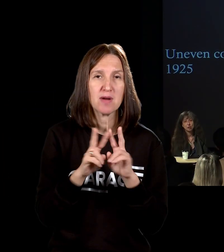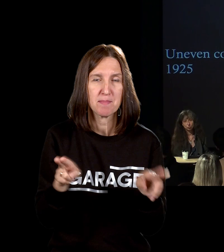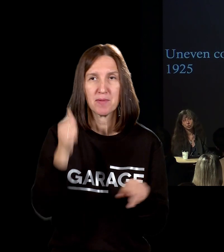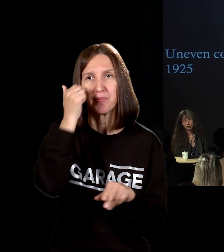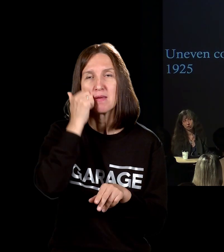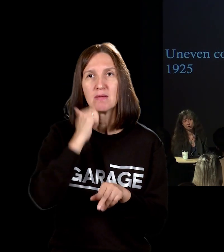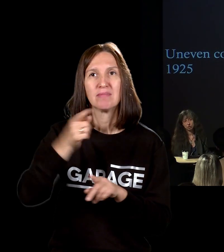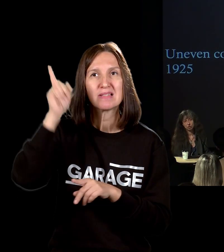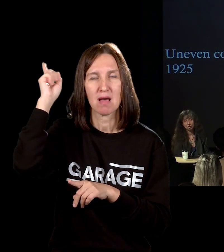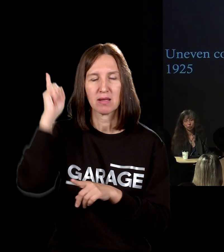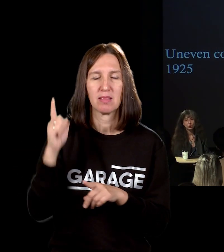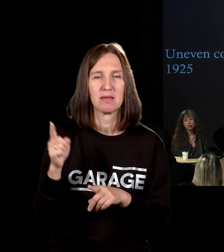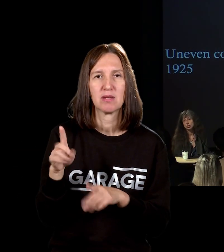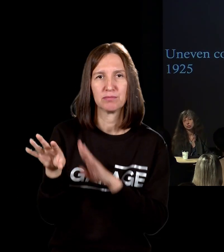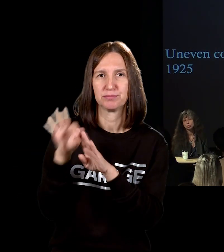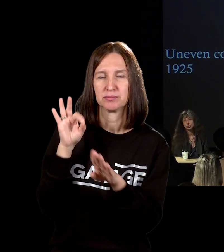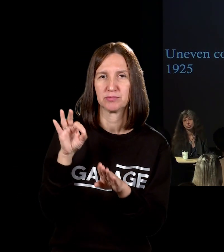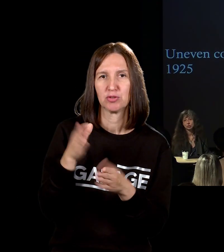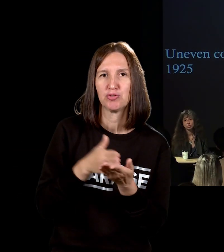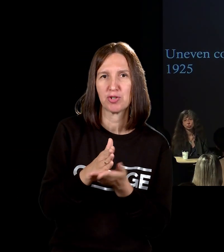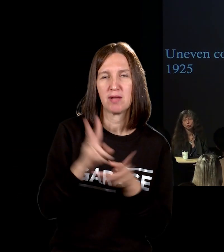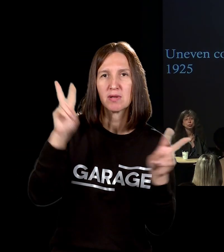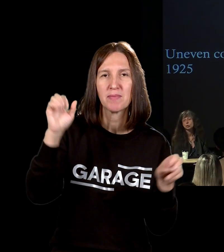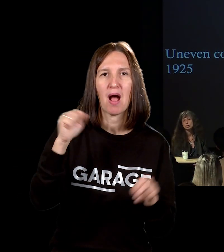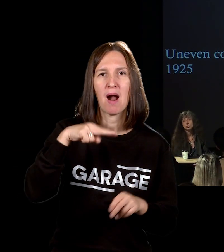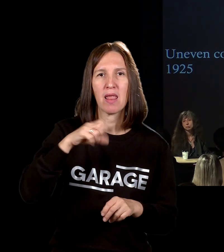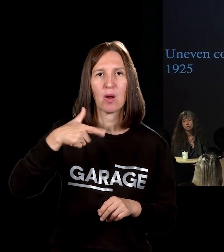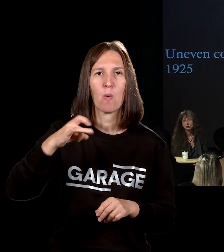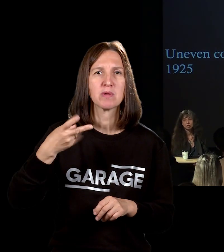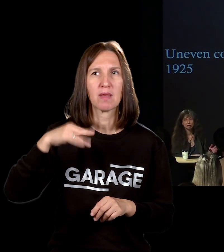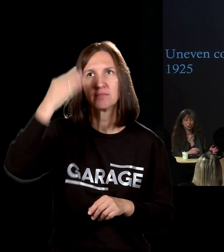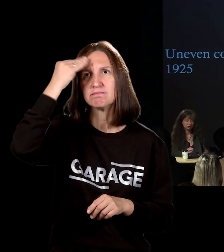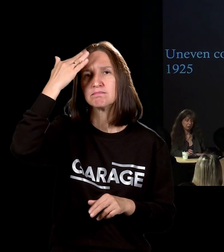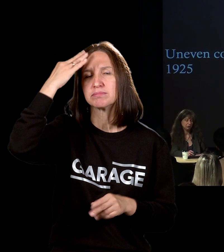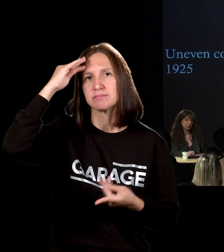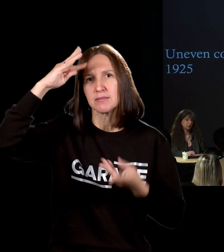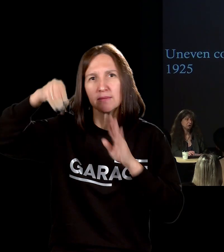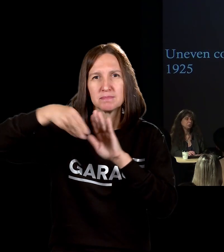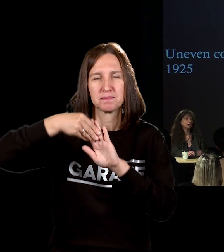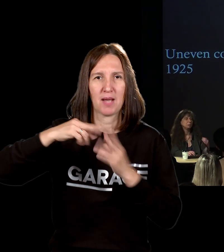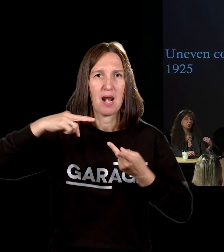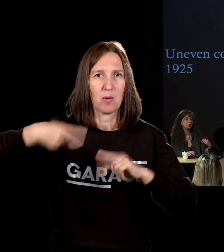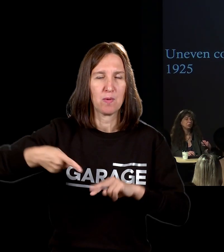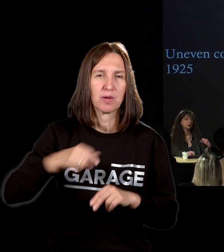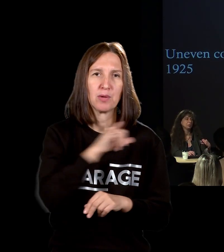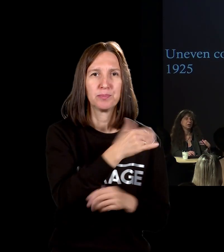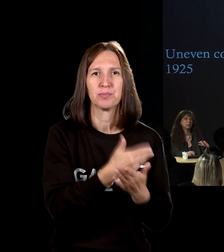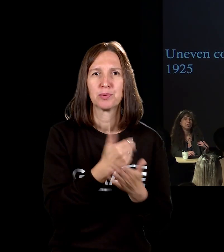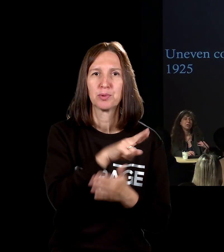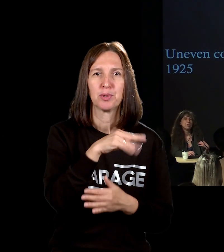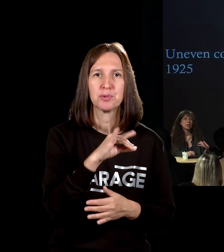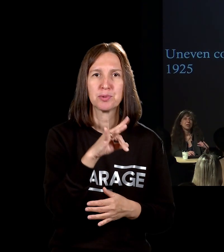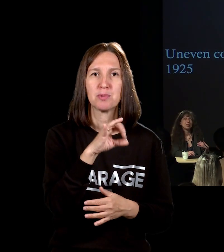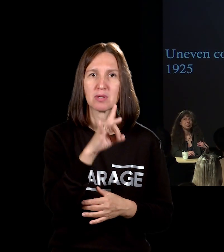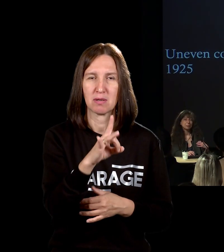жанру аллегория. Аллегория, как она существовала у Дюрера, например, да, как она существовала в северной живописи, и пишет ее вот с этим